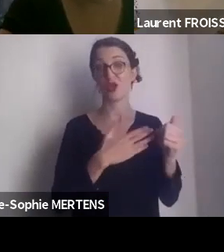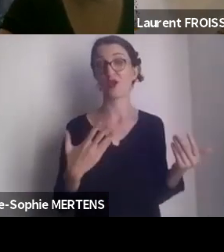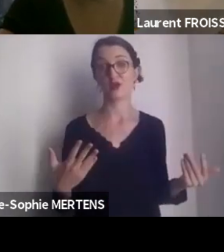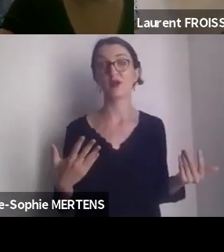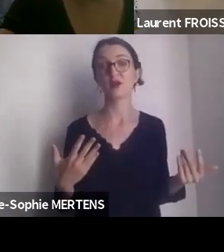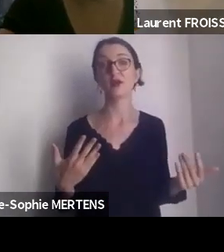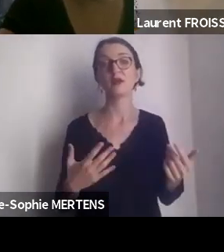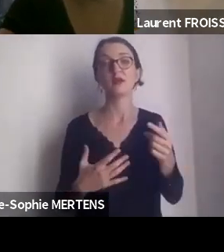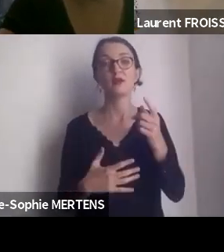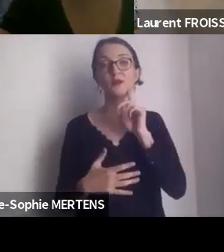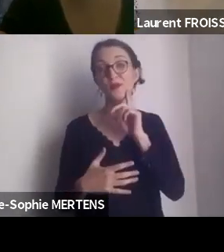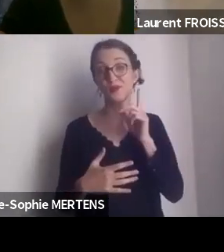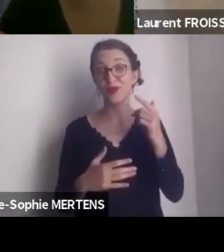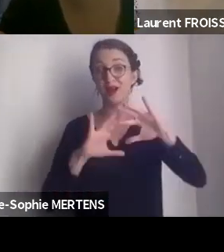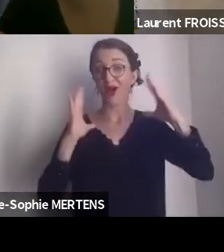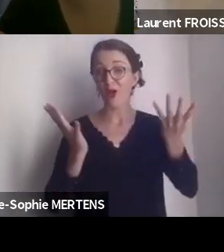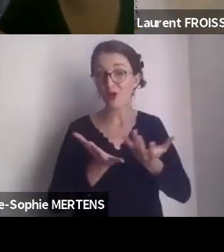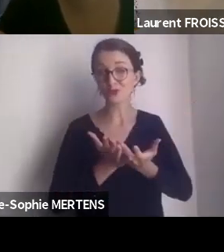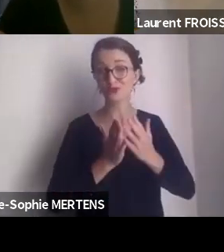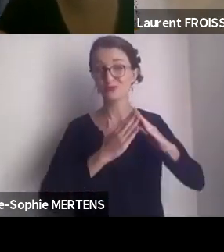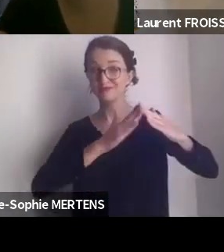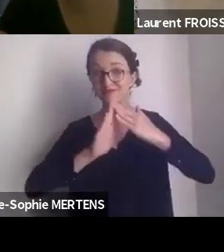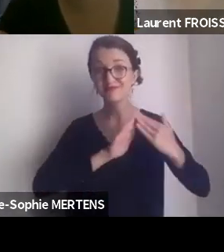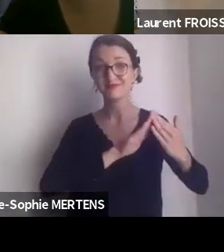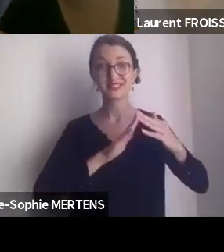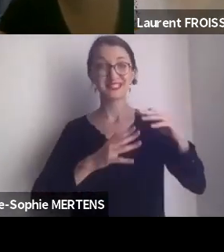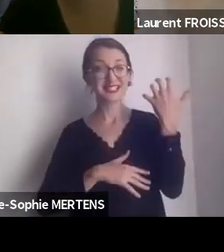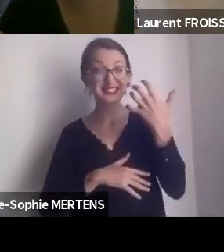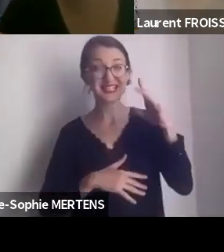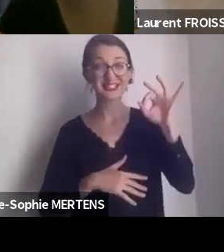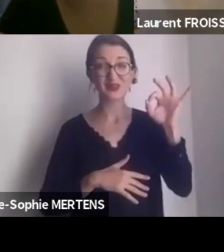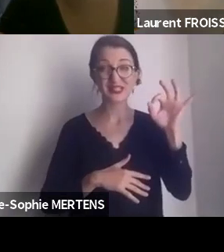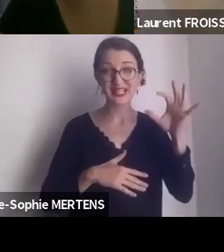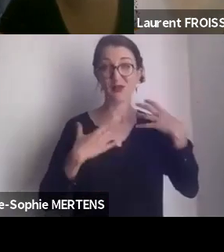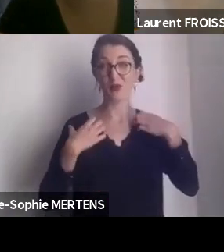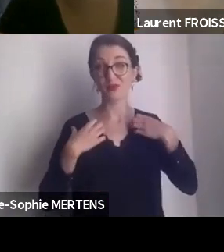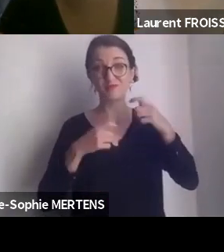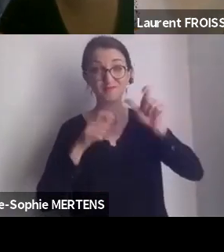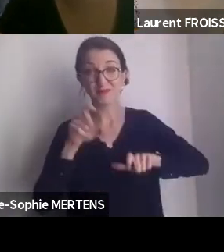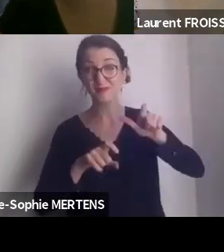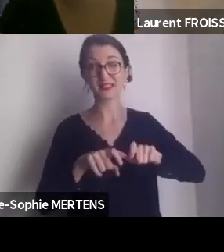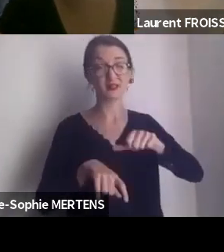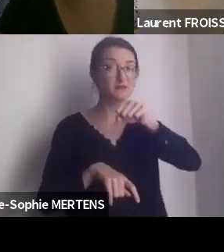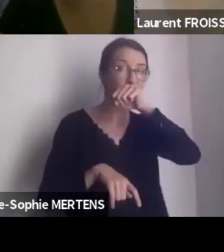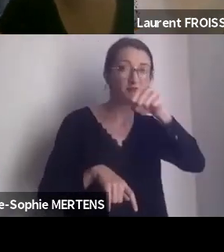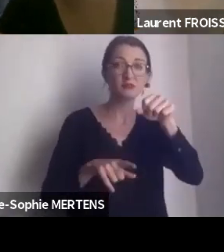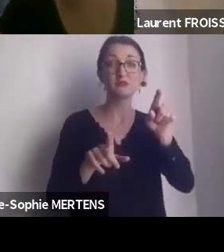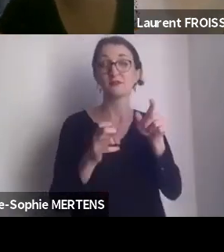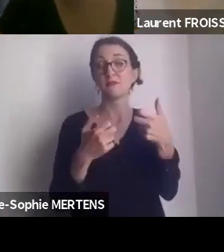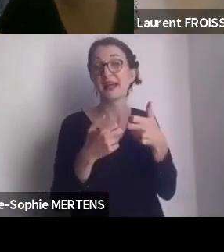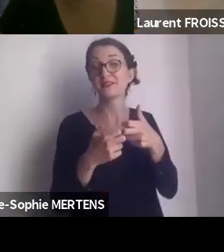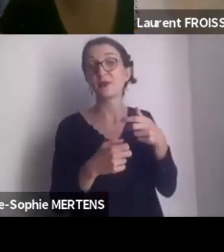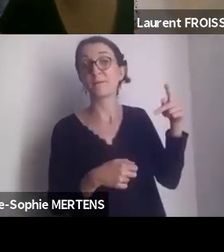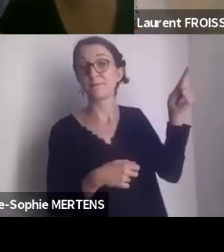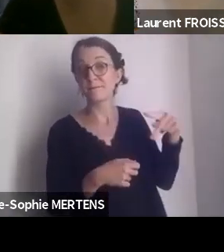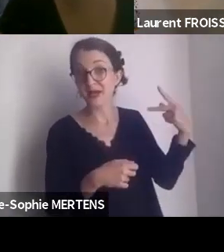a une communauté de 550 passionnés comme Mathieu, comme Pascal, qui est aussi dans ce webinaire et qui intervient